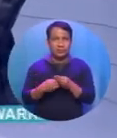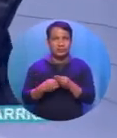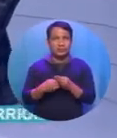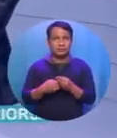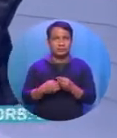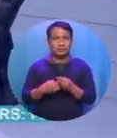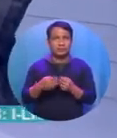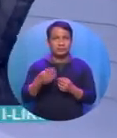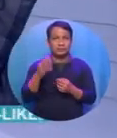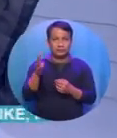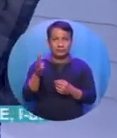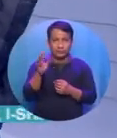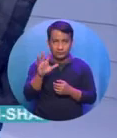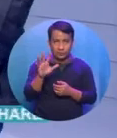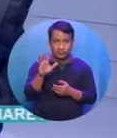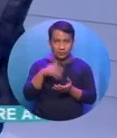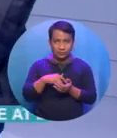magiging